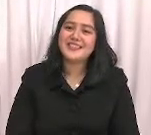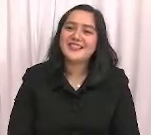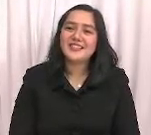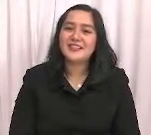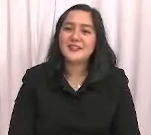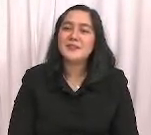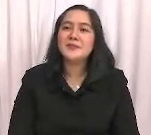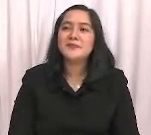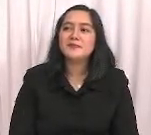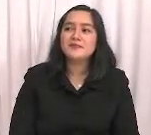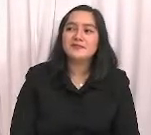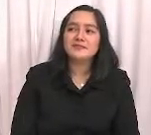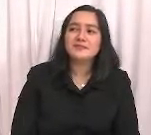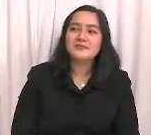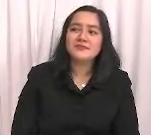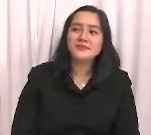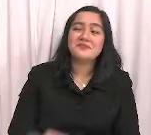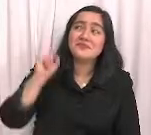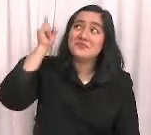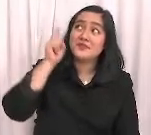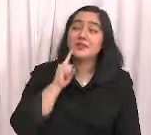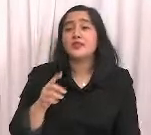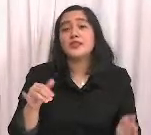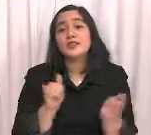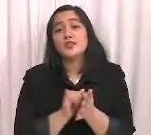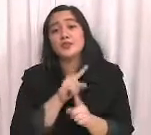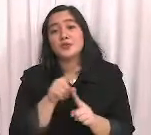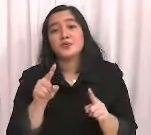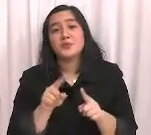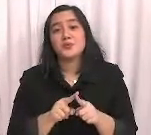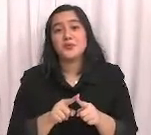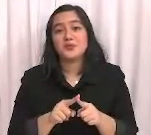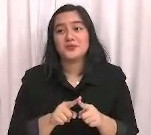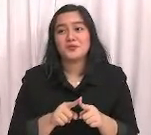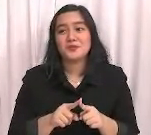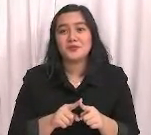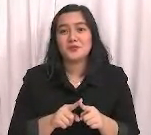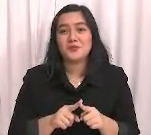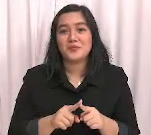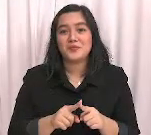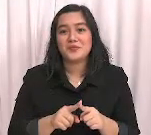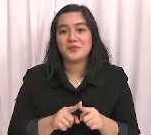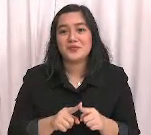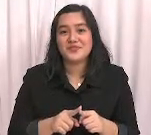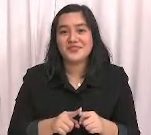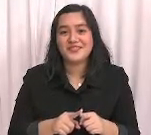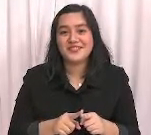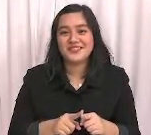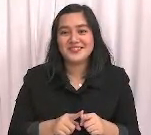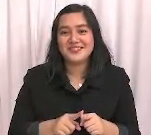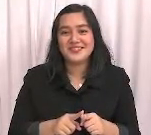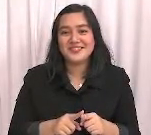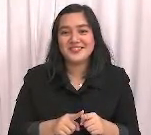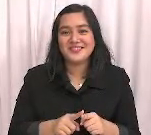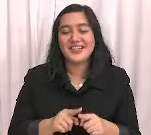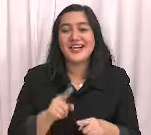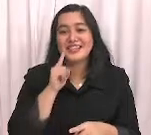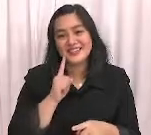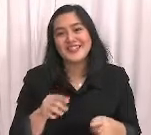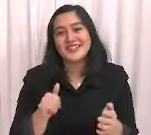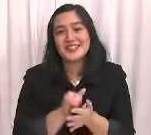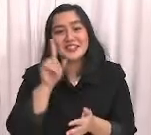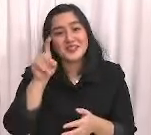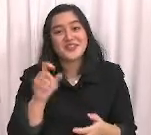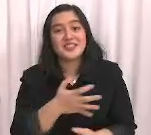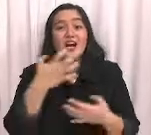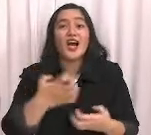sabi ko, wala naman ako magagawa. Might as well enjoy it kasi wala ka namang takas. Hindi ka man lang, di ba?